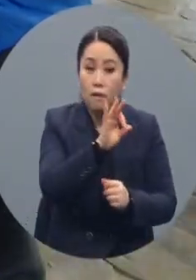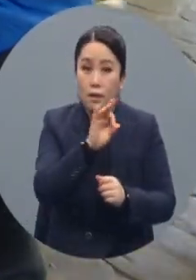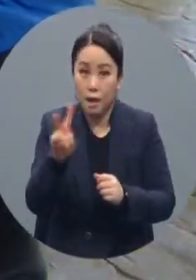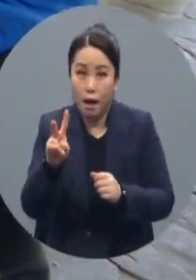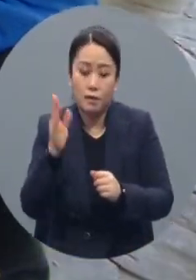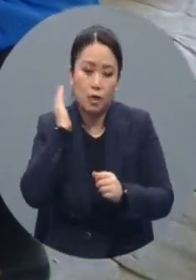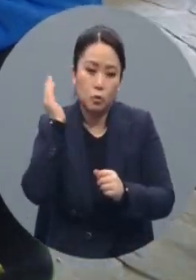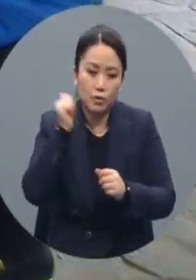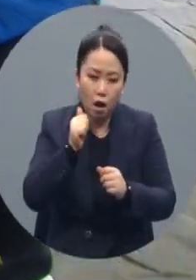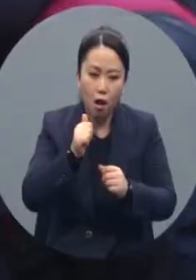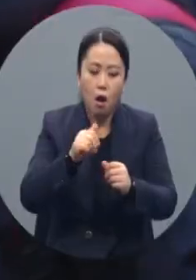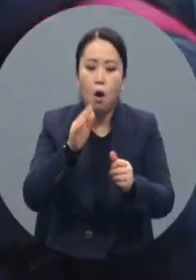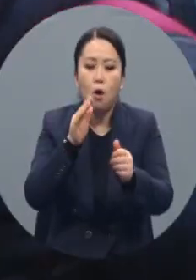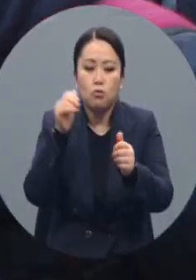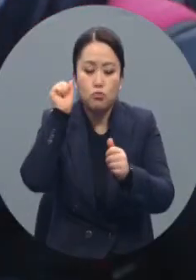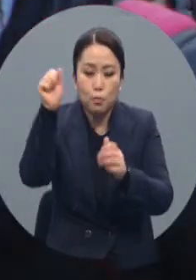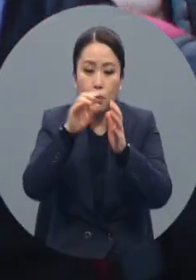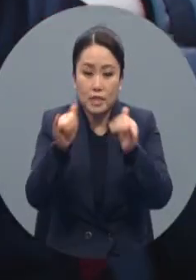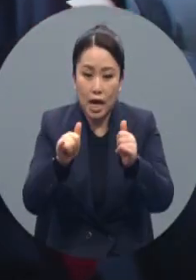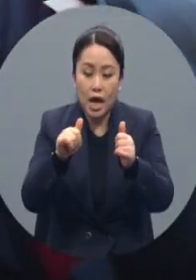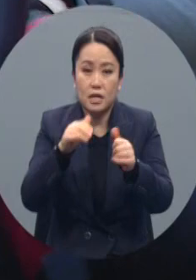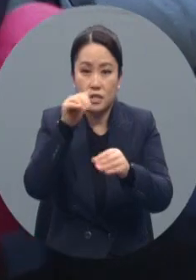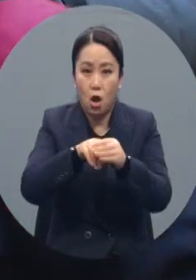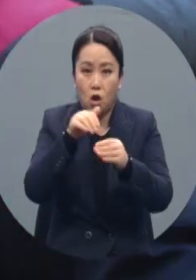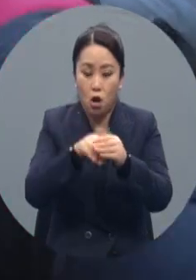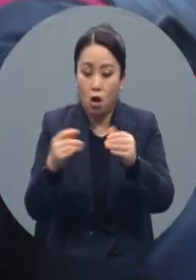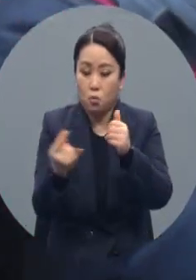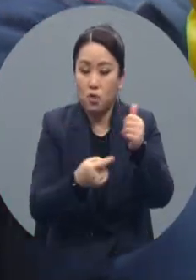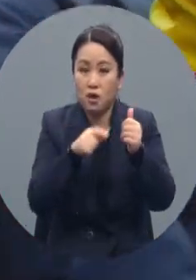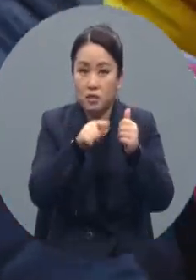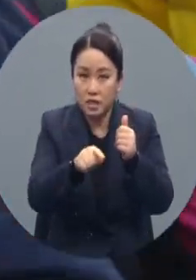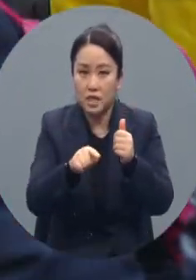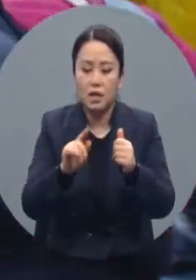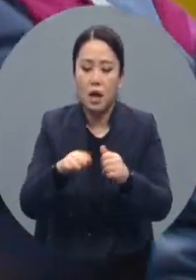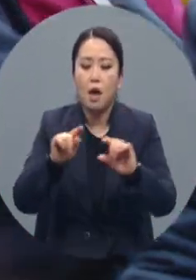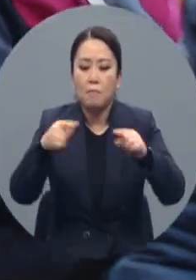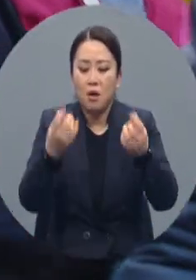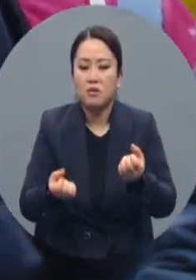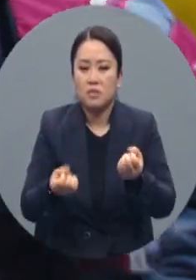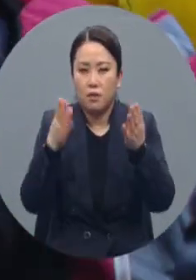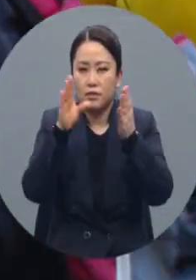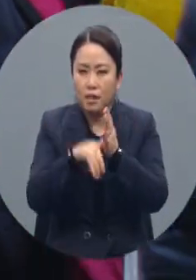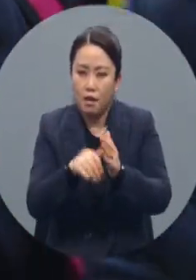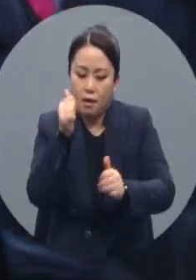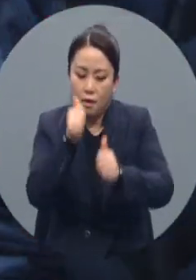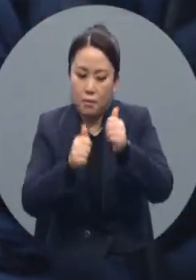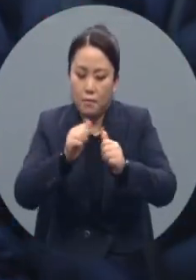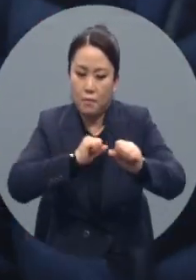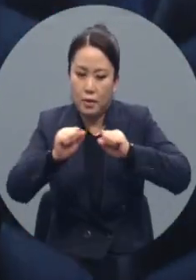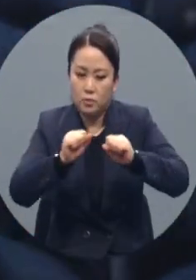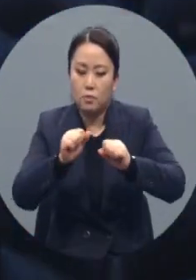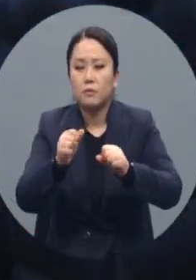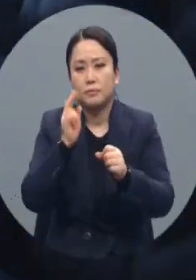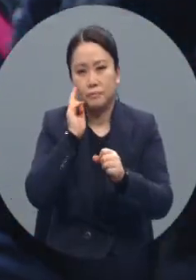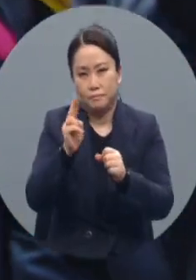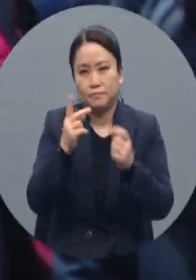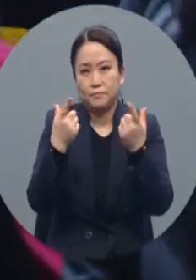후보 캠프들의 간절함이 명절 차례상에서 예선을 치르게 될 전망입니다. MBC 뉴스 박준호입니다.